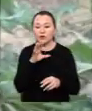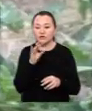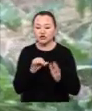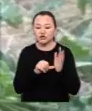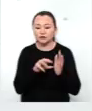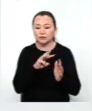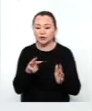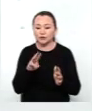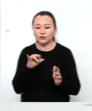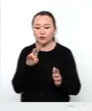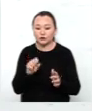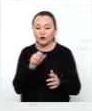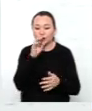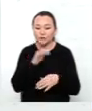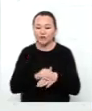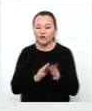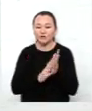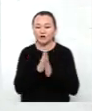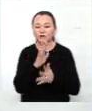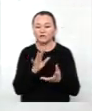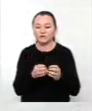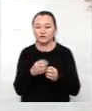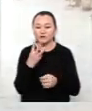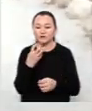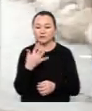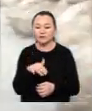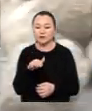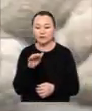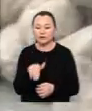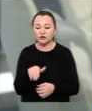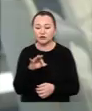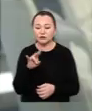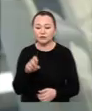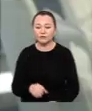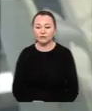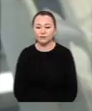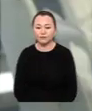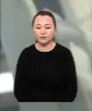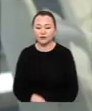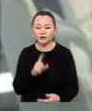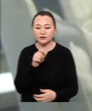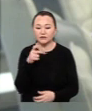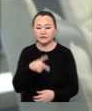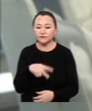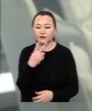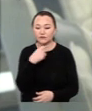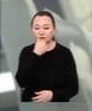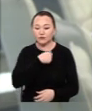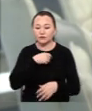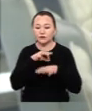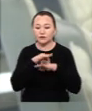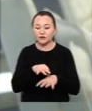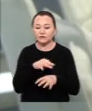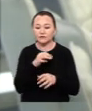6 миллионов тонн, а по факту выращивают всего 350 тысяч тонн. За 2022 год мы